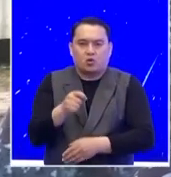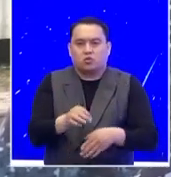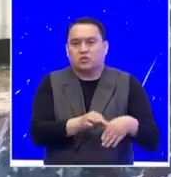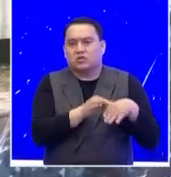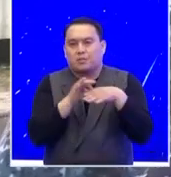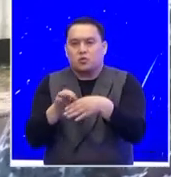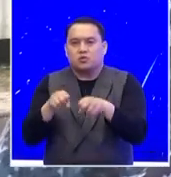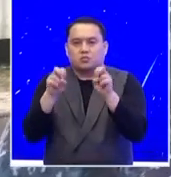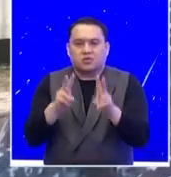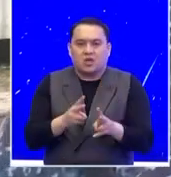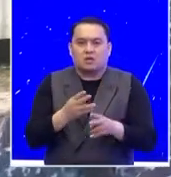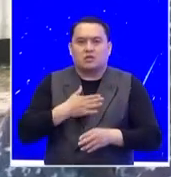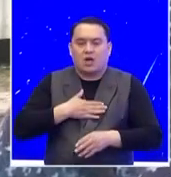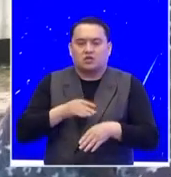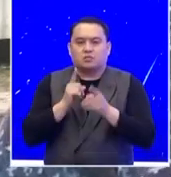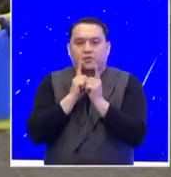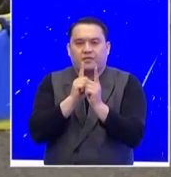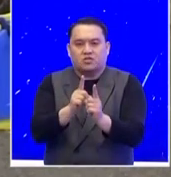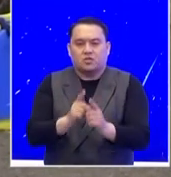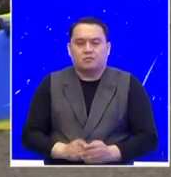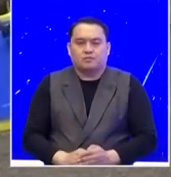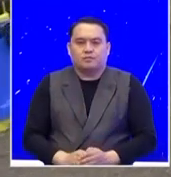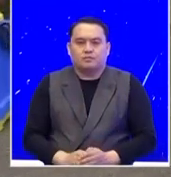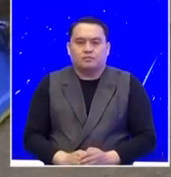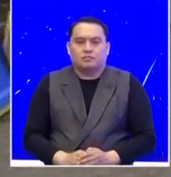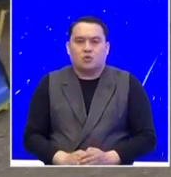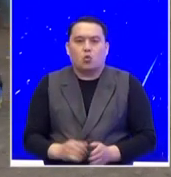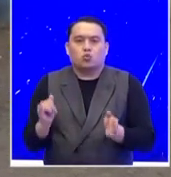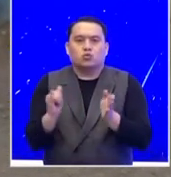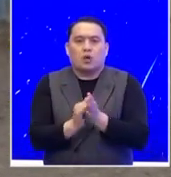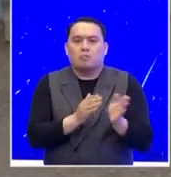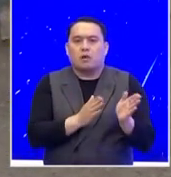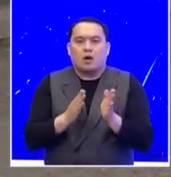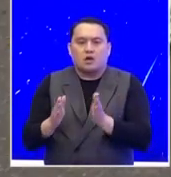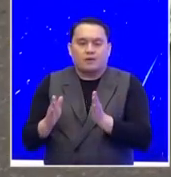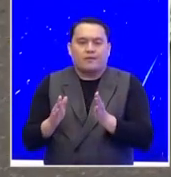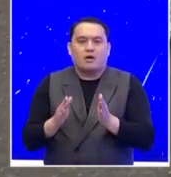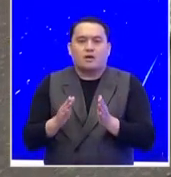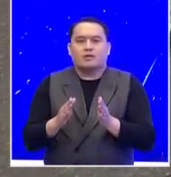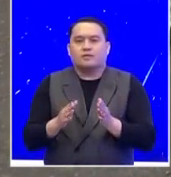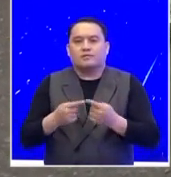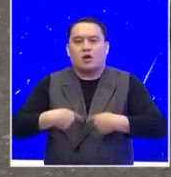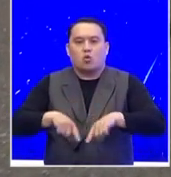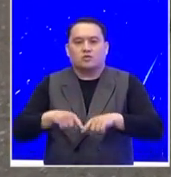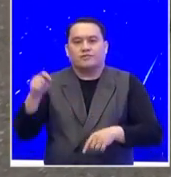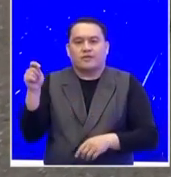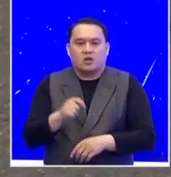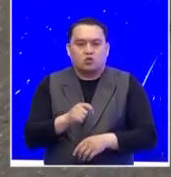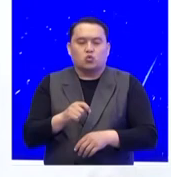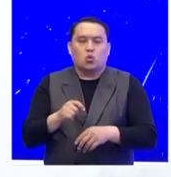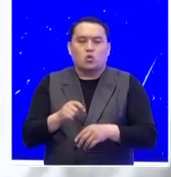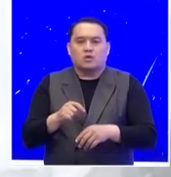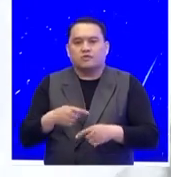их на спецмашинах в нашем сопровождении. В соответствии с установленным порядком, транспортные средства и персонал, въезжающие в